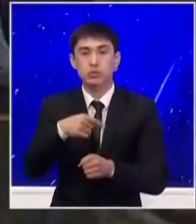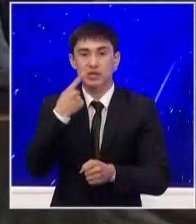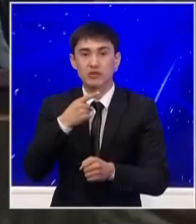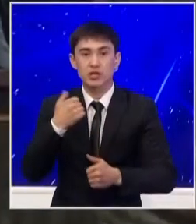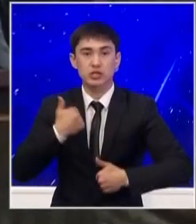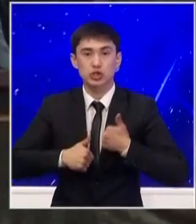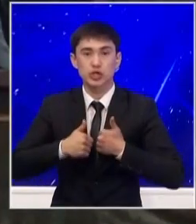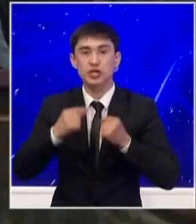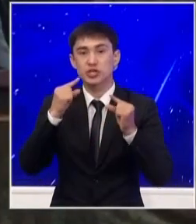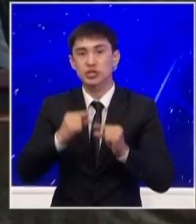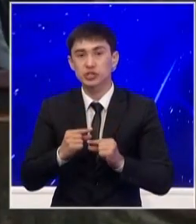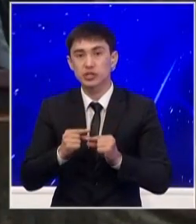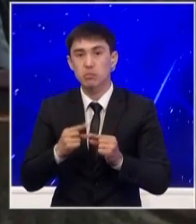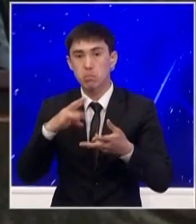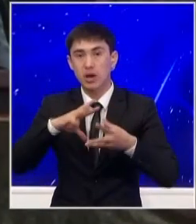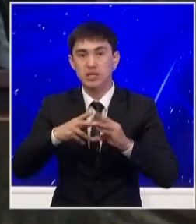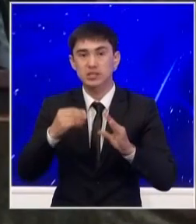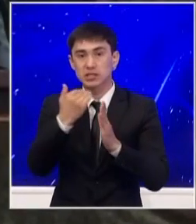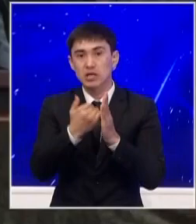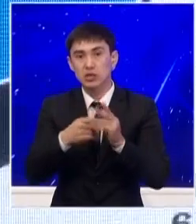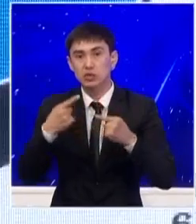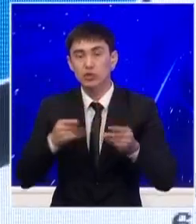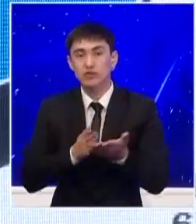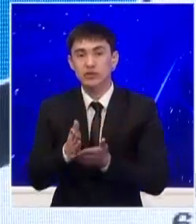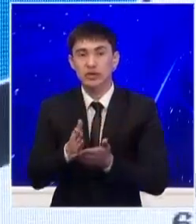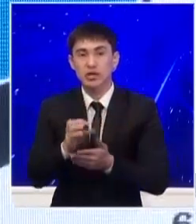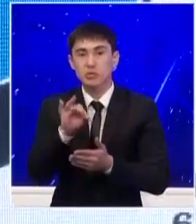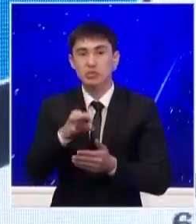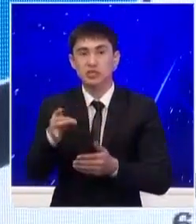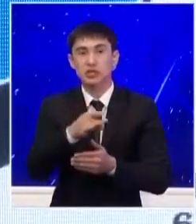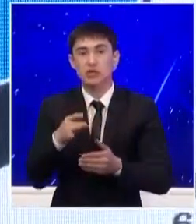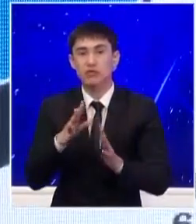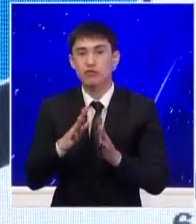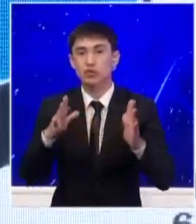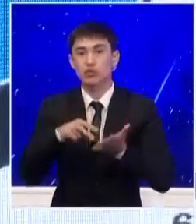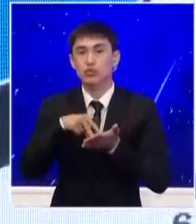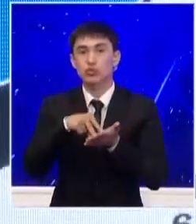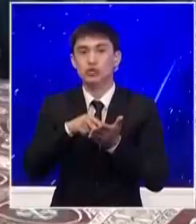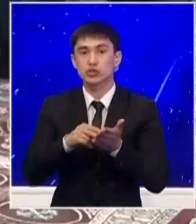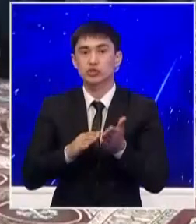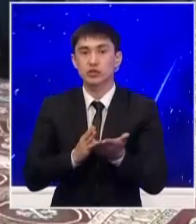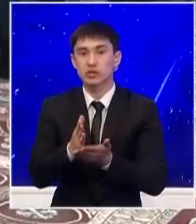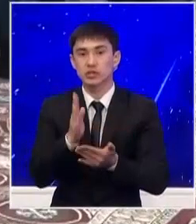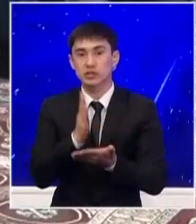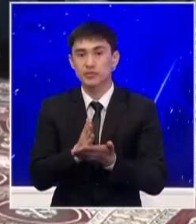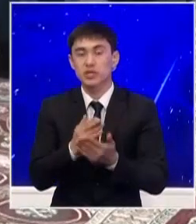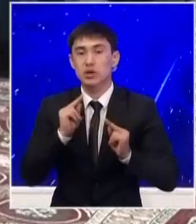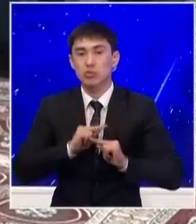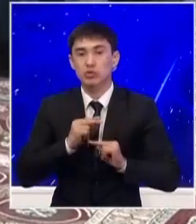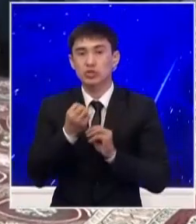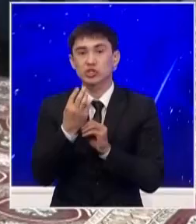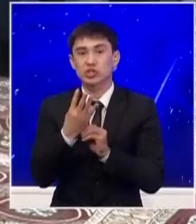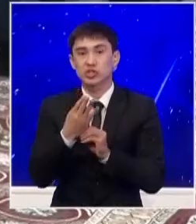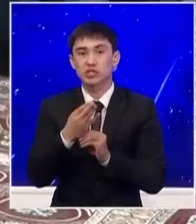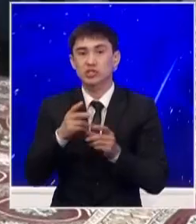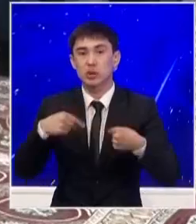низкие показатели в других сферах. По его словам, Инбекши-Казахский район имеет высокий туристический потенциал. Здесь работают